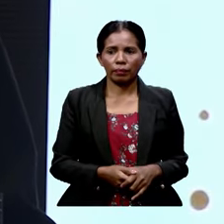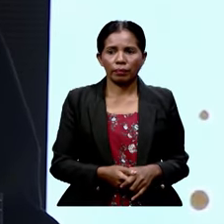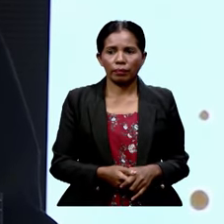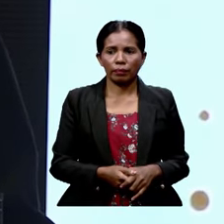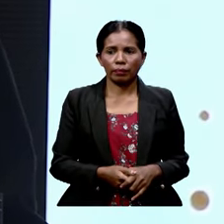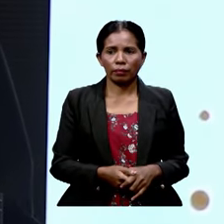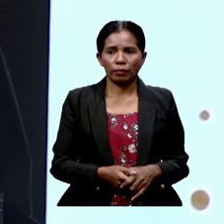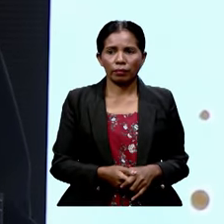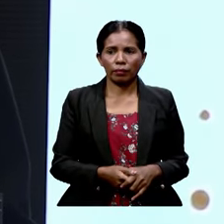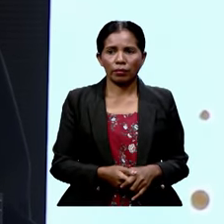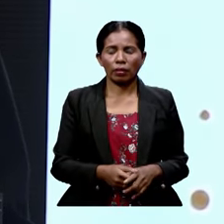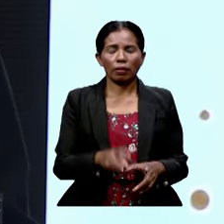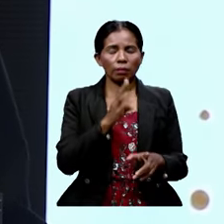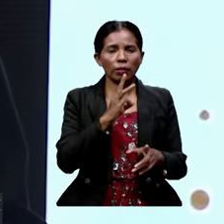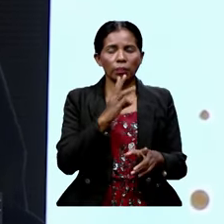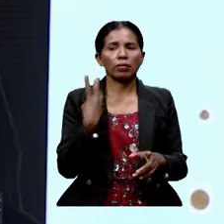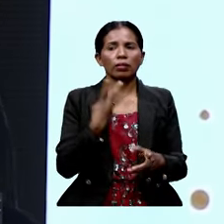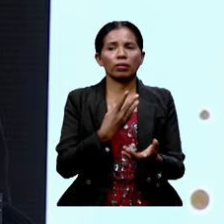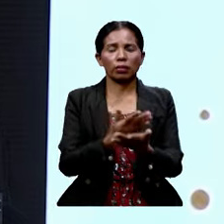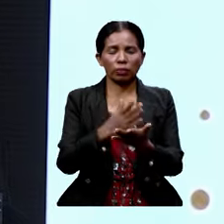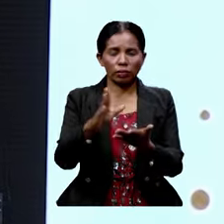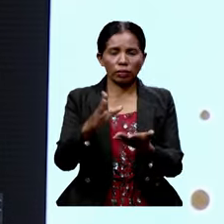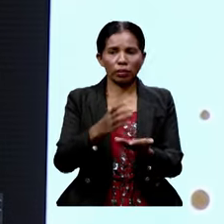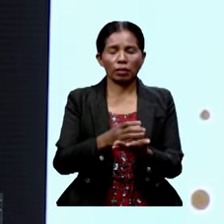Μπέ μόση τσόσα, άκουα.